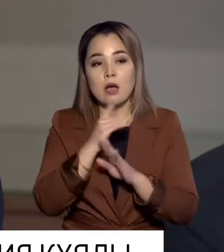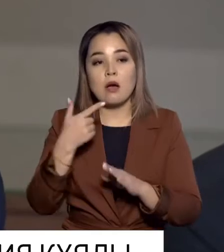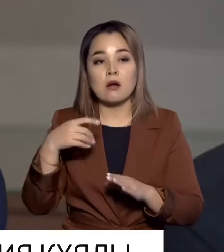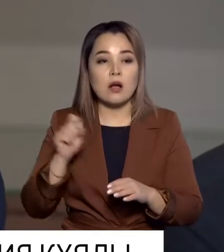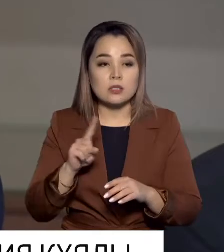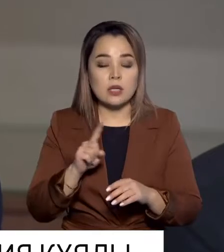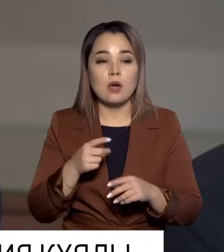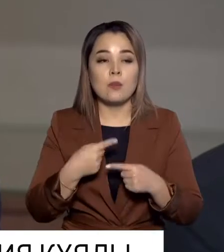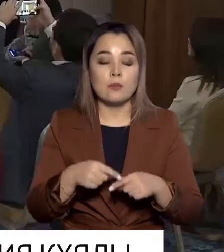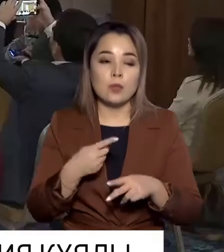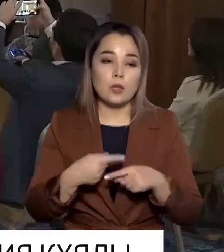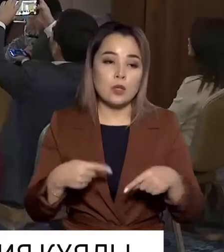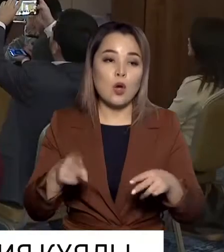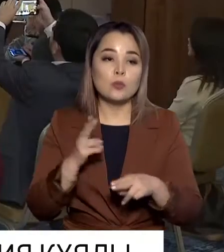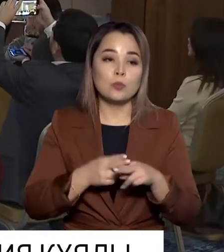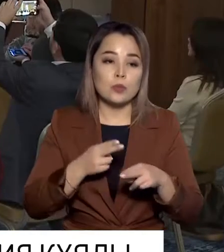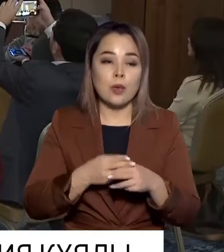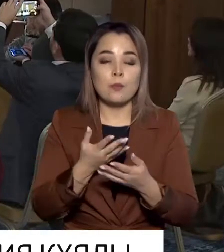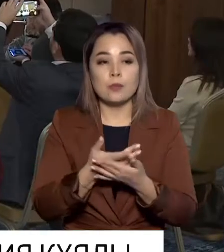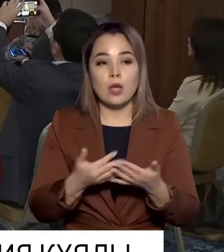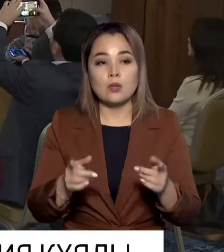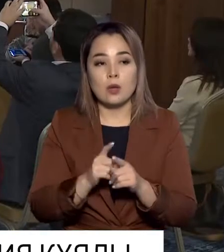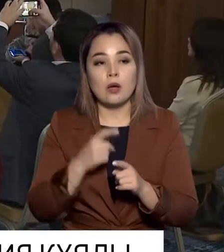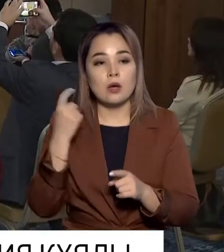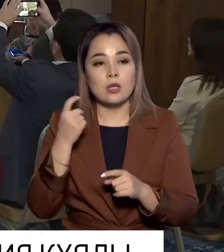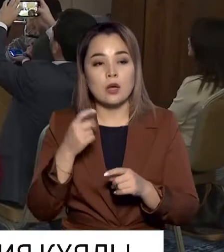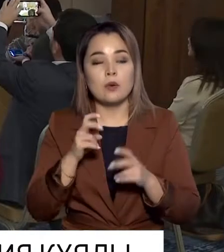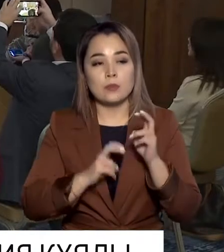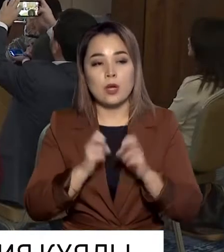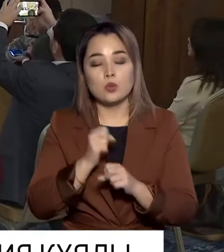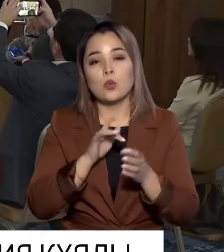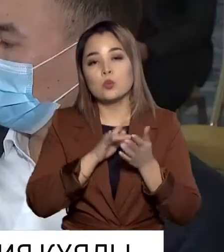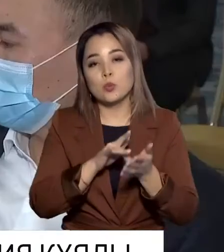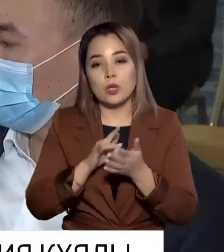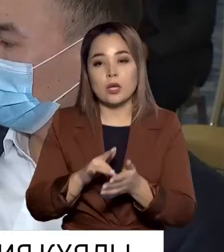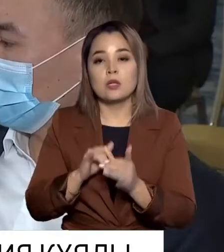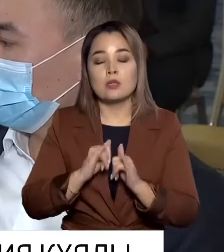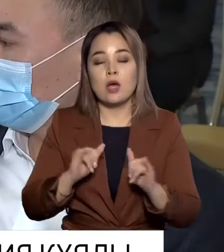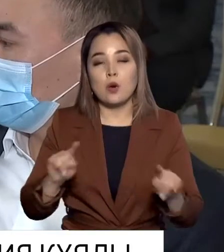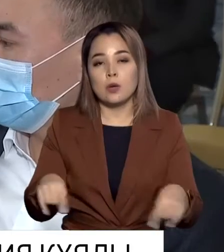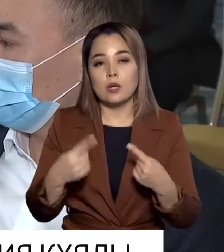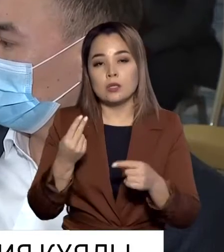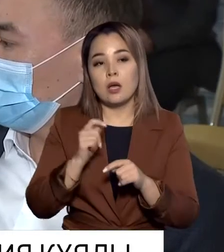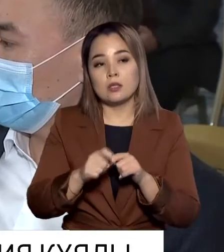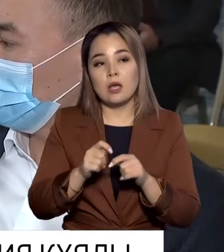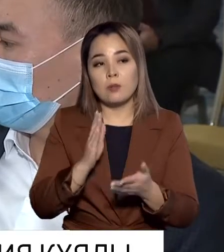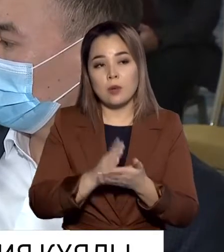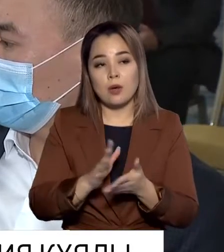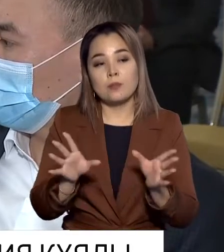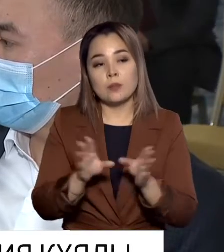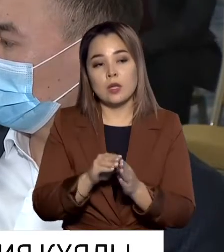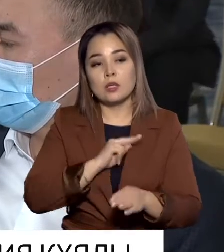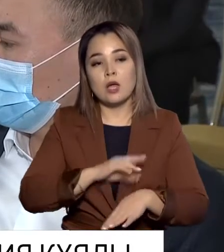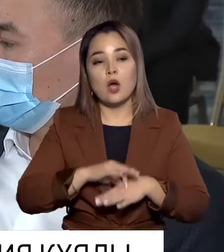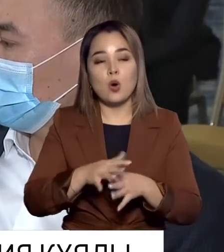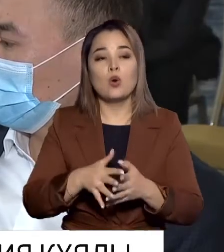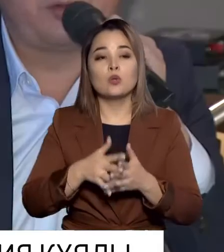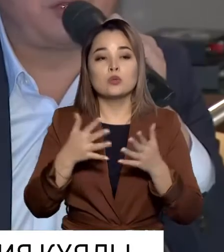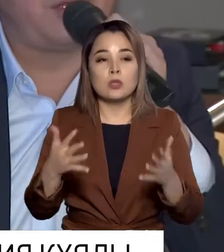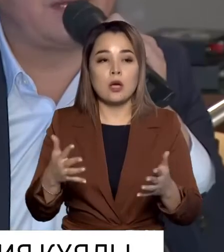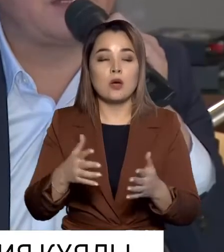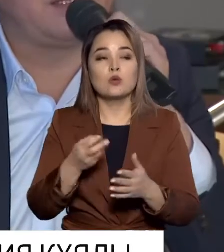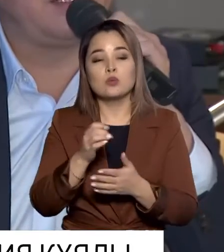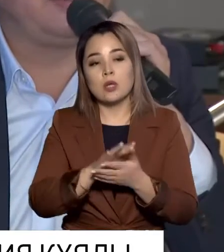газ, түсті металлургия салаларына, агроөнеркәсіп пен туризмді дамытуға қаржы құяды. Қос тарап бірге отырып, ұзақ әрі